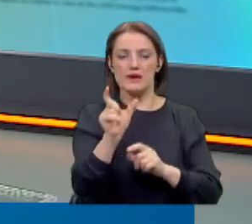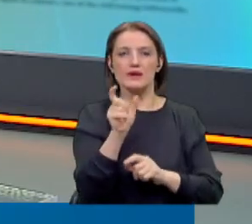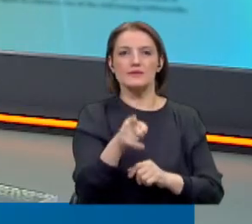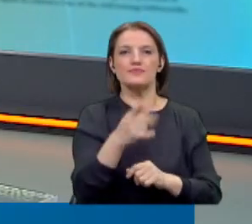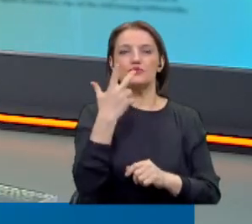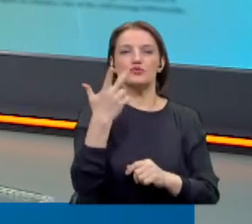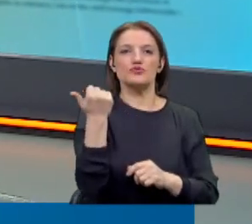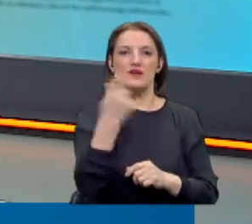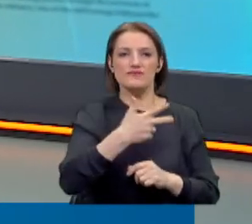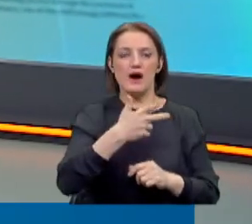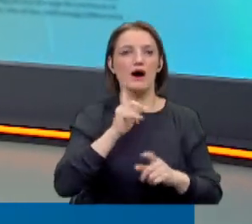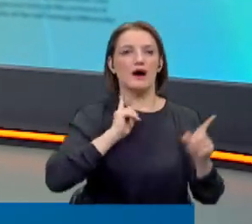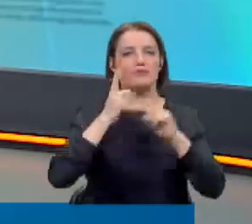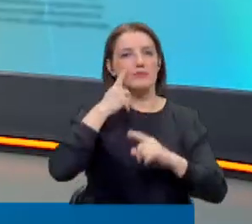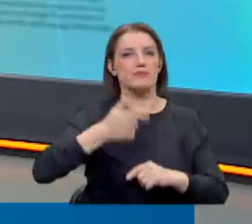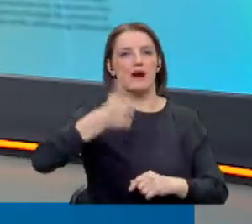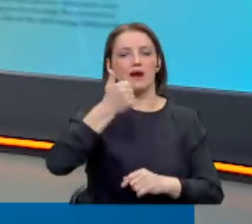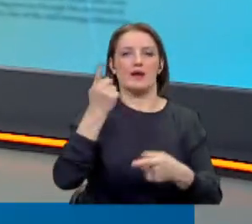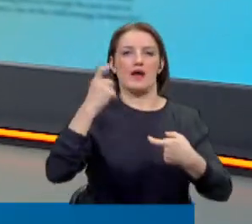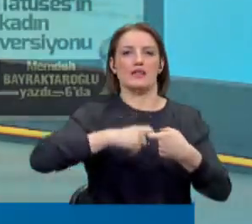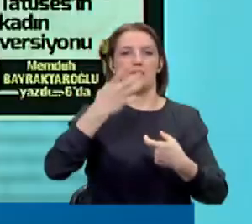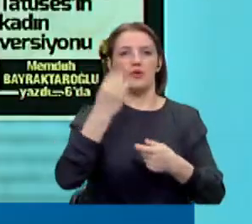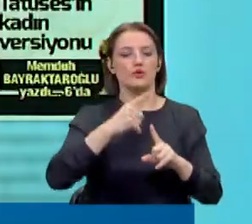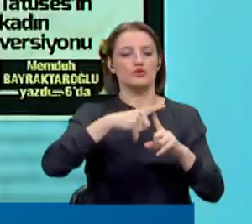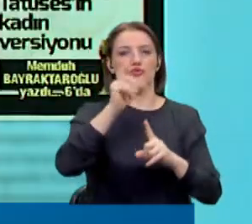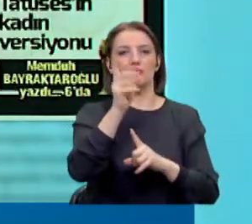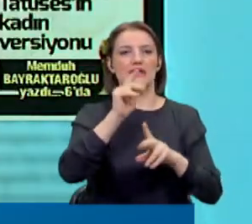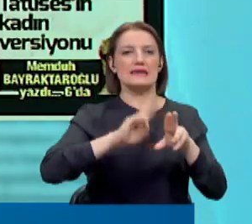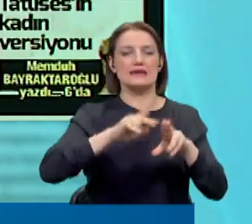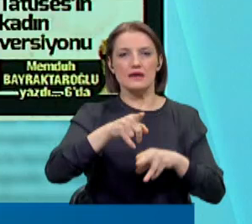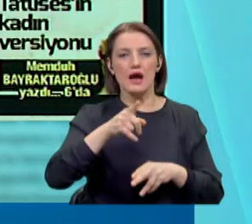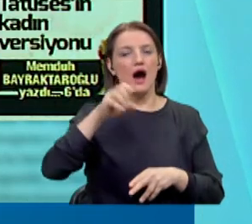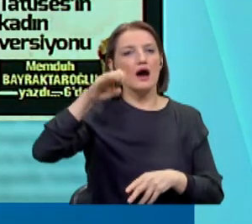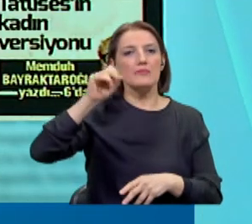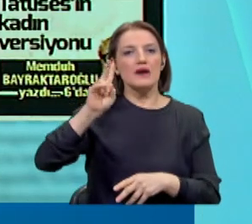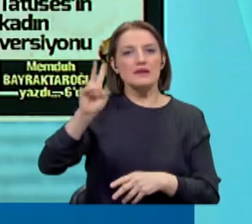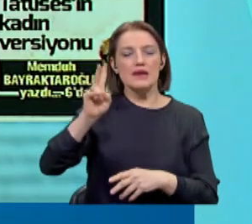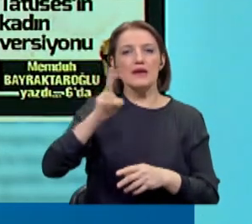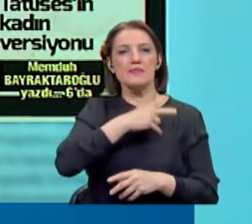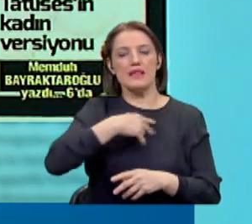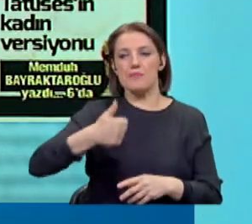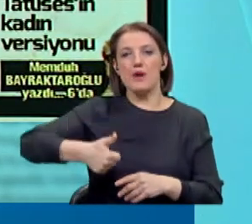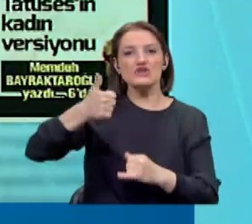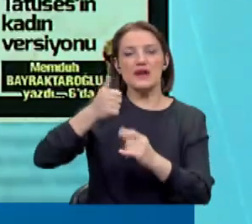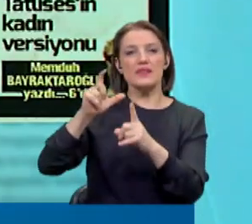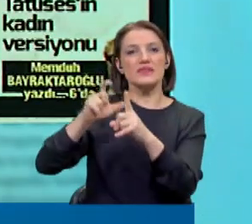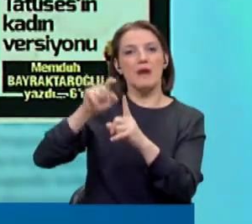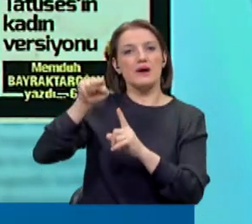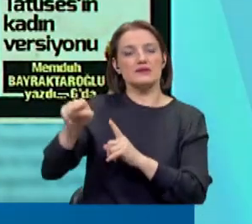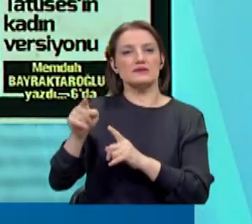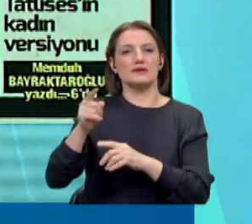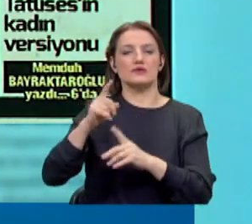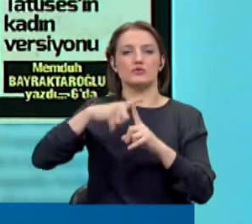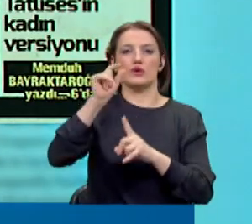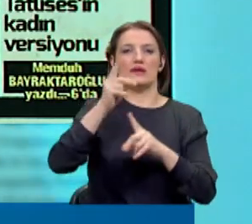Bekir bozdağ'a üçüncü kez bu göreve atandığı Türkiye'de AKP li belediye başkanının damadı getirildi